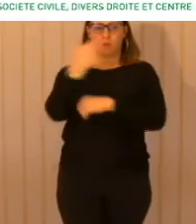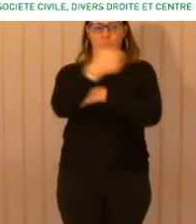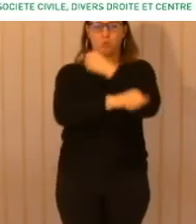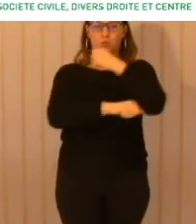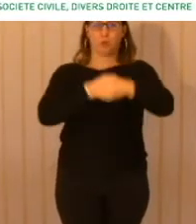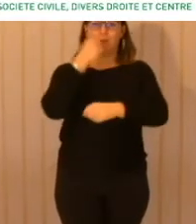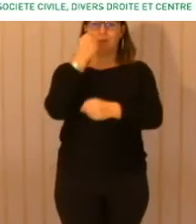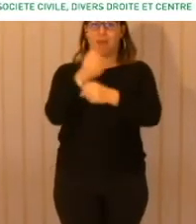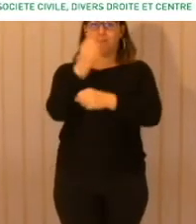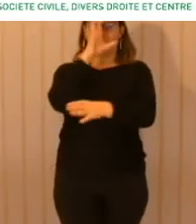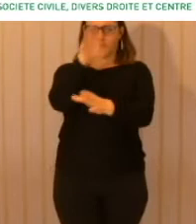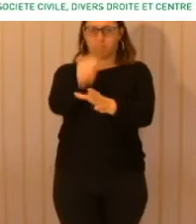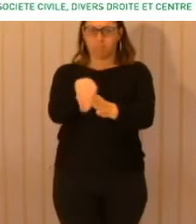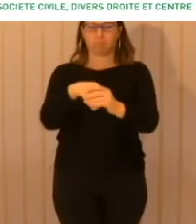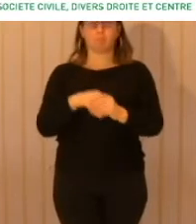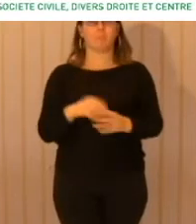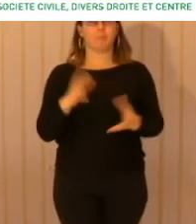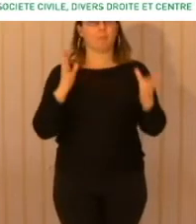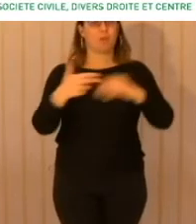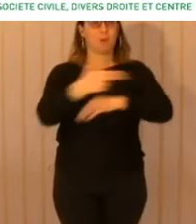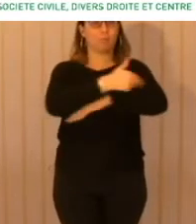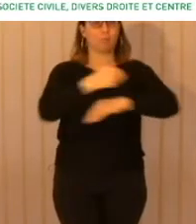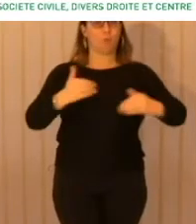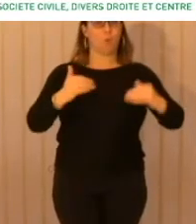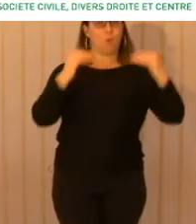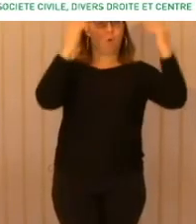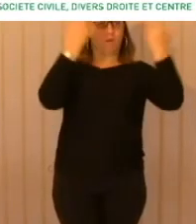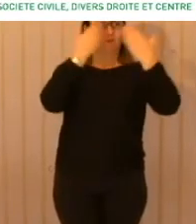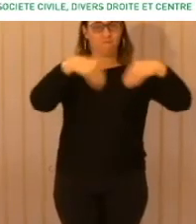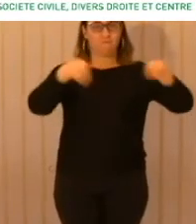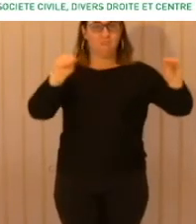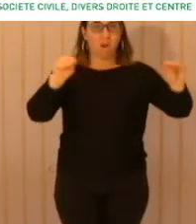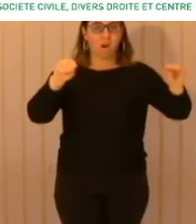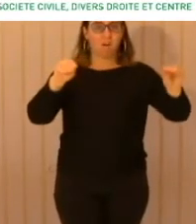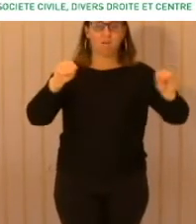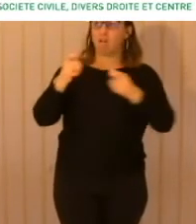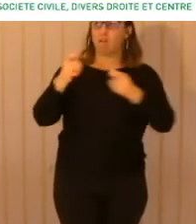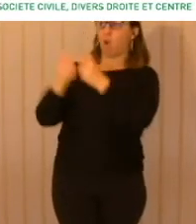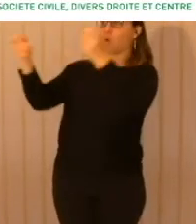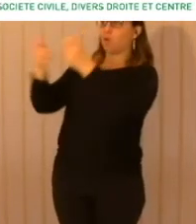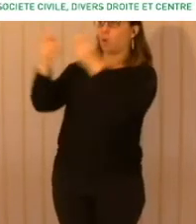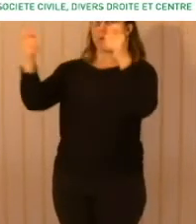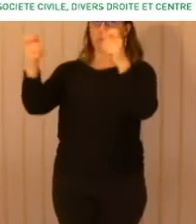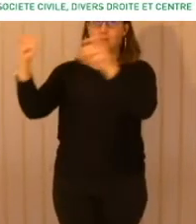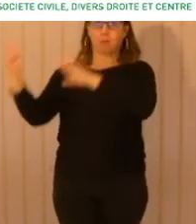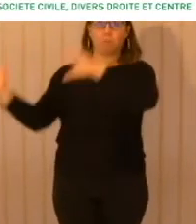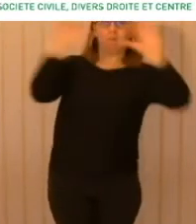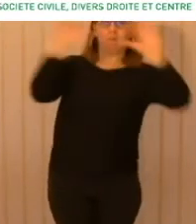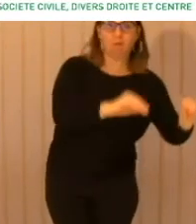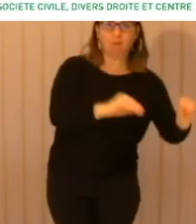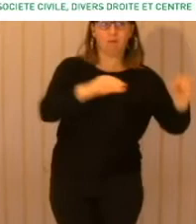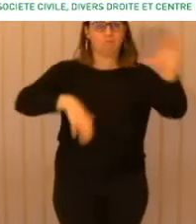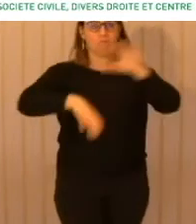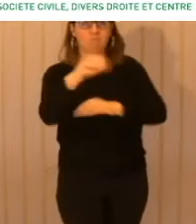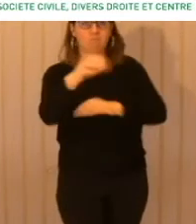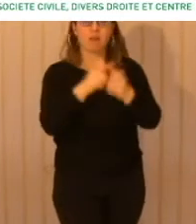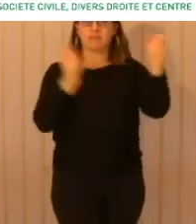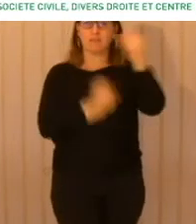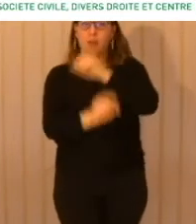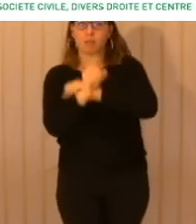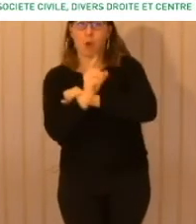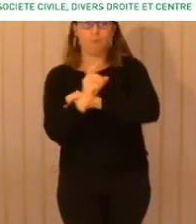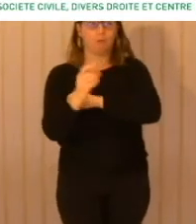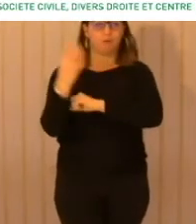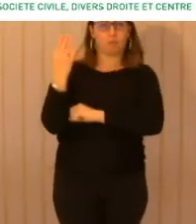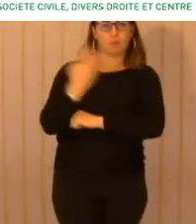travail. On peut imaginer qu'une part de ces bureaux soit vendue afin que des entreprises investissent dans le quartier, des start-up s'installent,